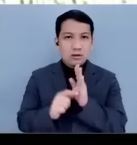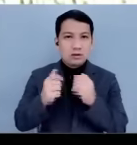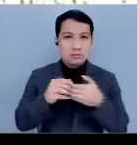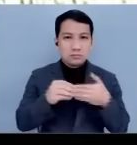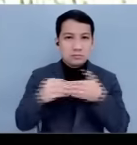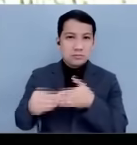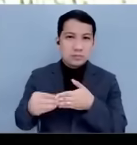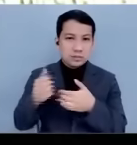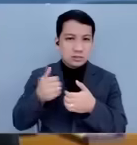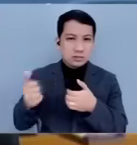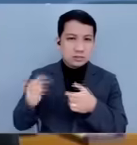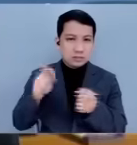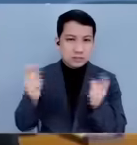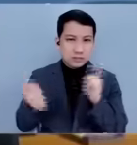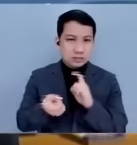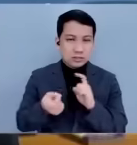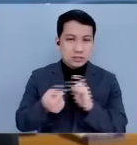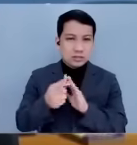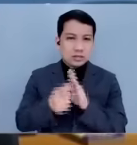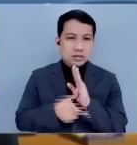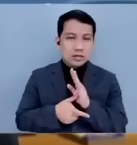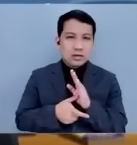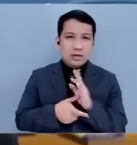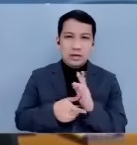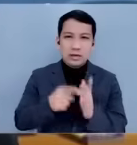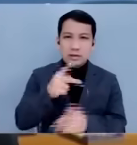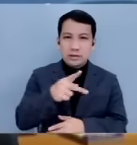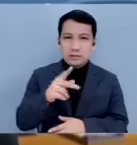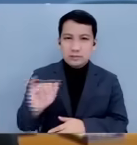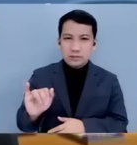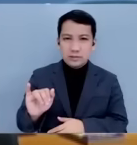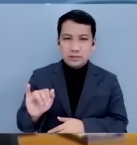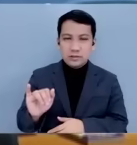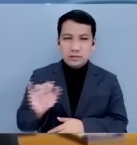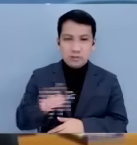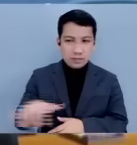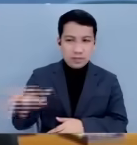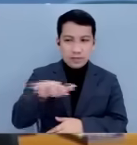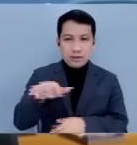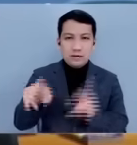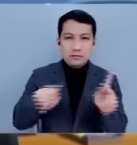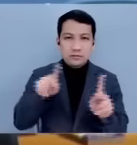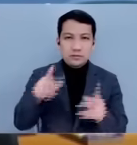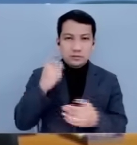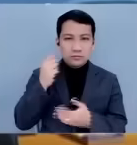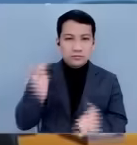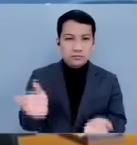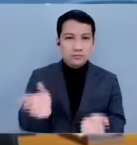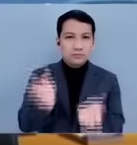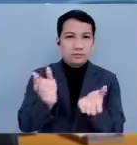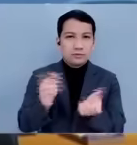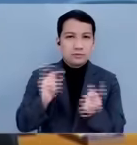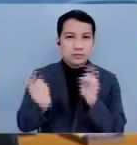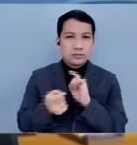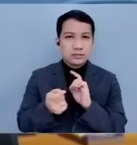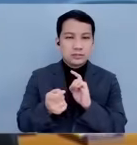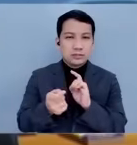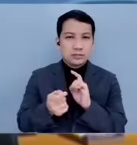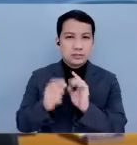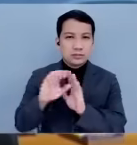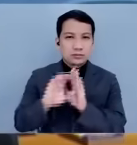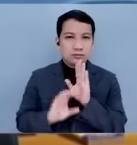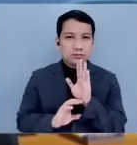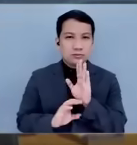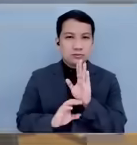pag-amyenda. At People's Initiative o mismong taong bayan ang magsusulong na baguhin ng Saligang Batas.